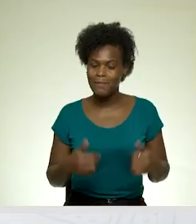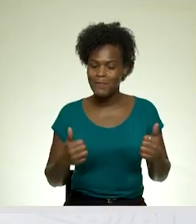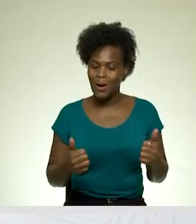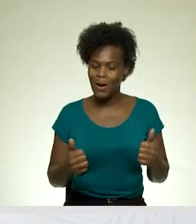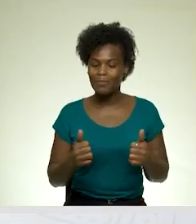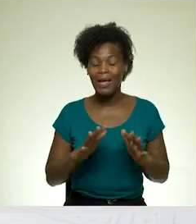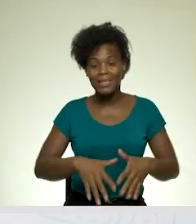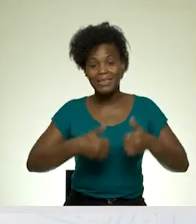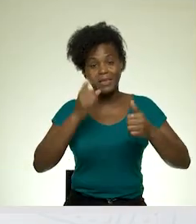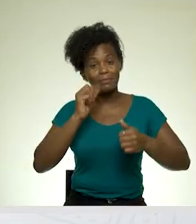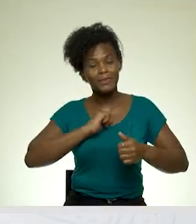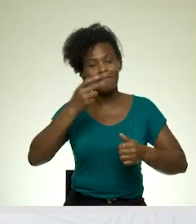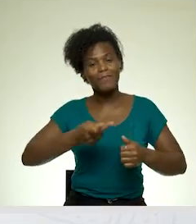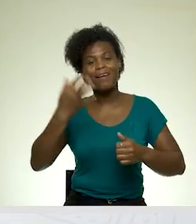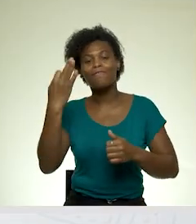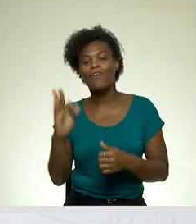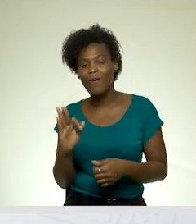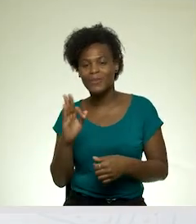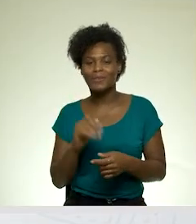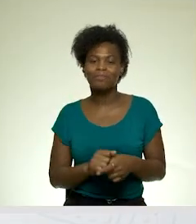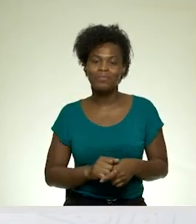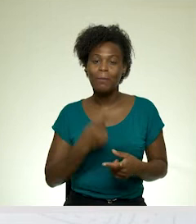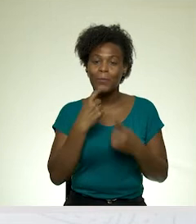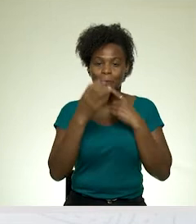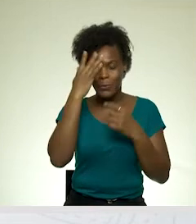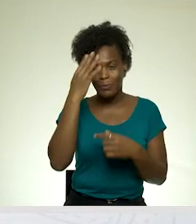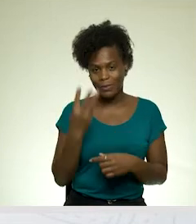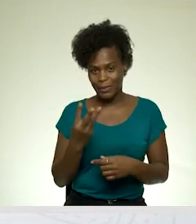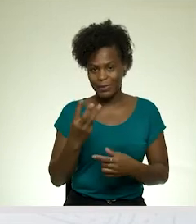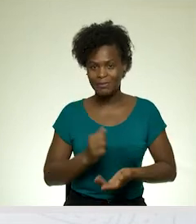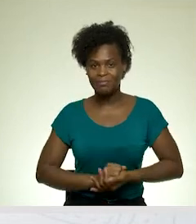Très bien, ma ville se trouve en France. Troisième question.